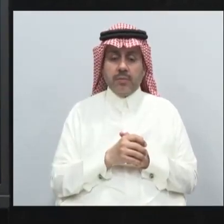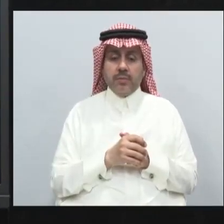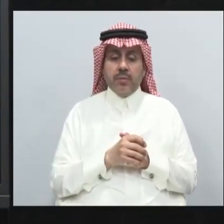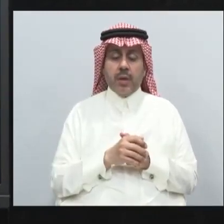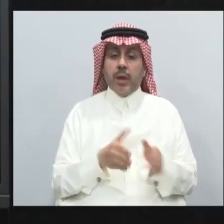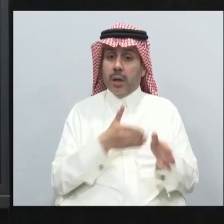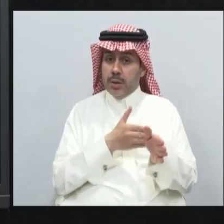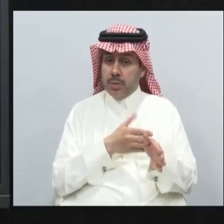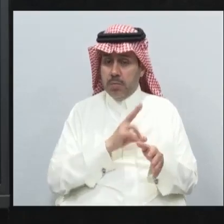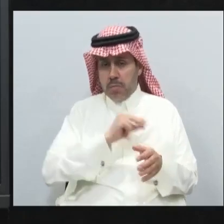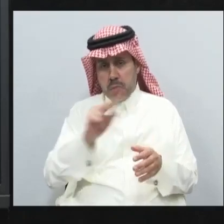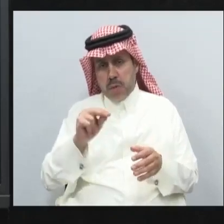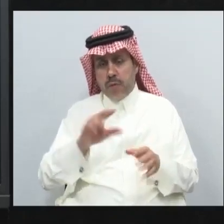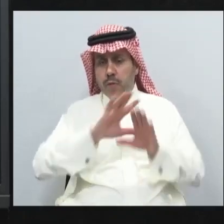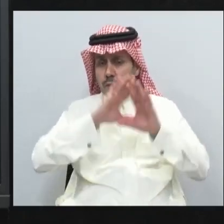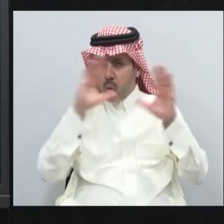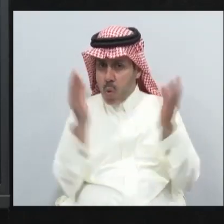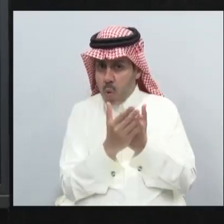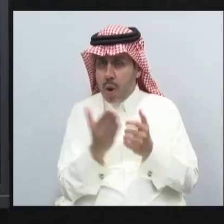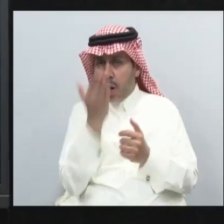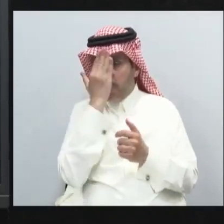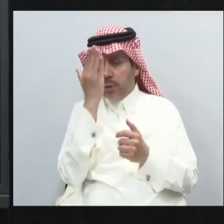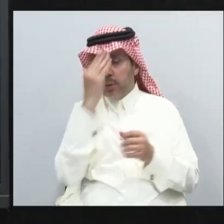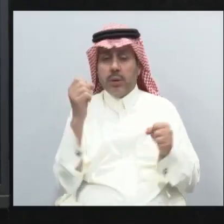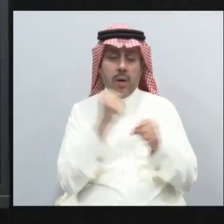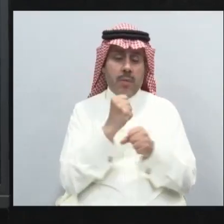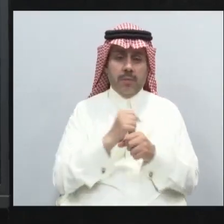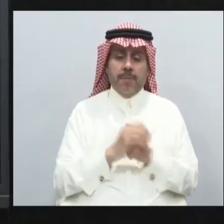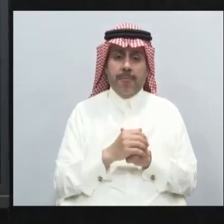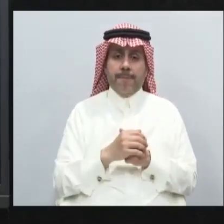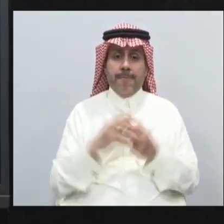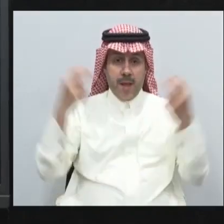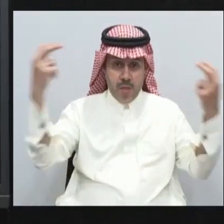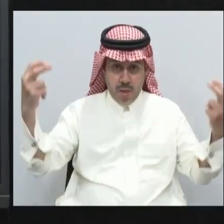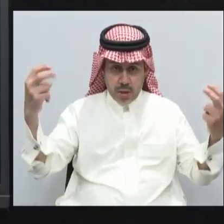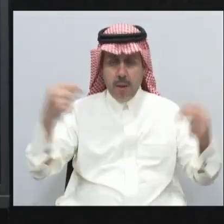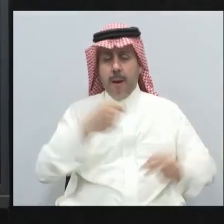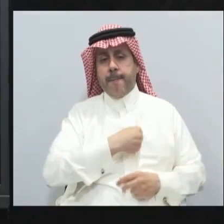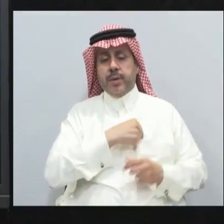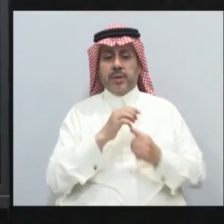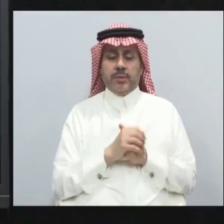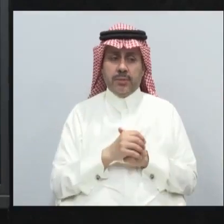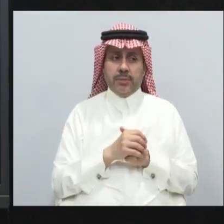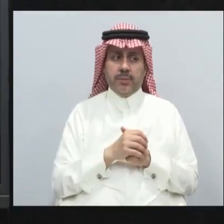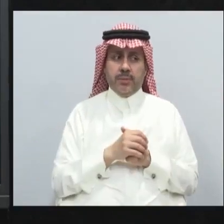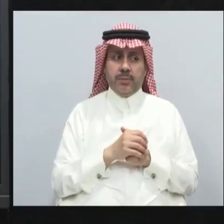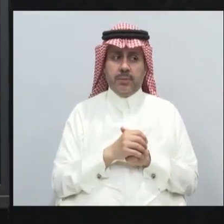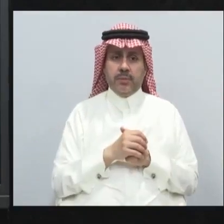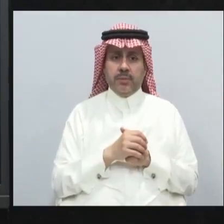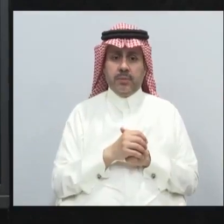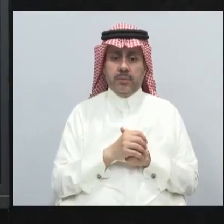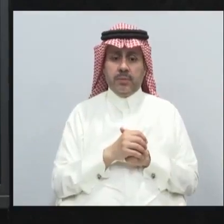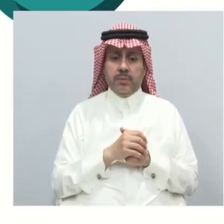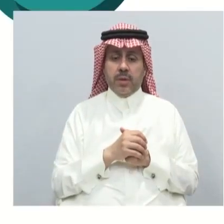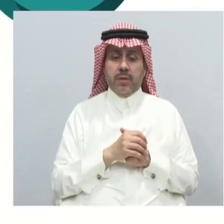وقست هذا الامر في كل العبادات العمليه سواء كان ظاهرا او باطنا سواء كان ظاهرا او